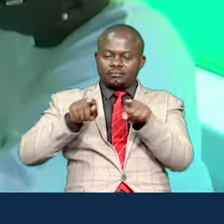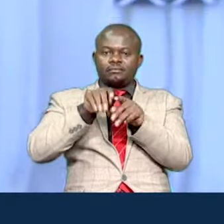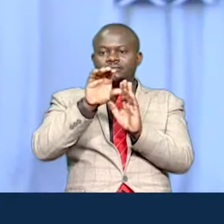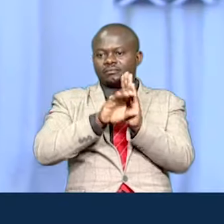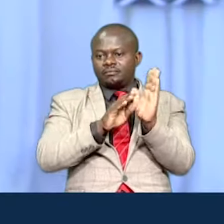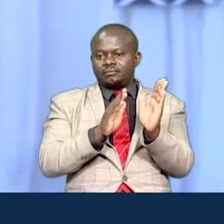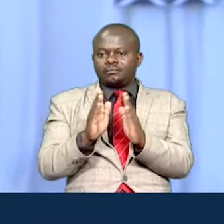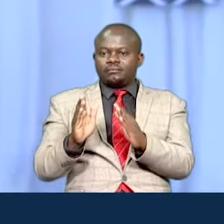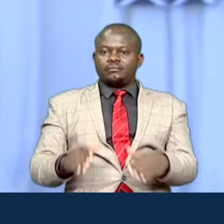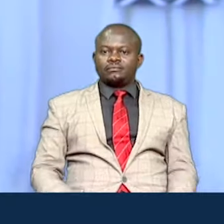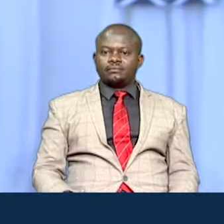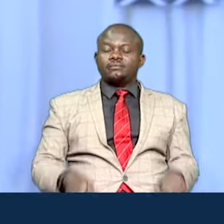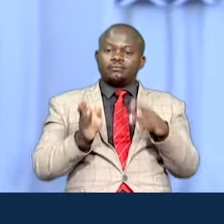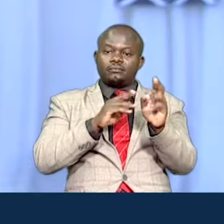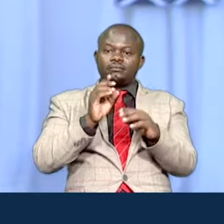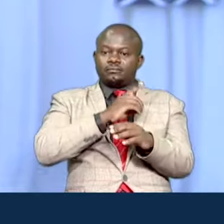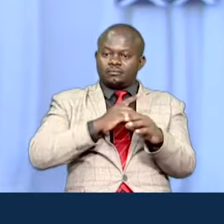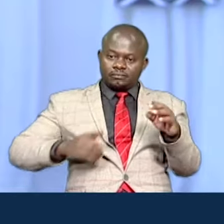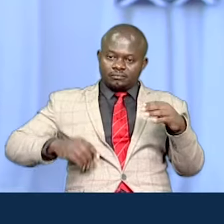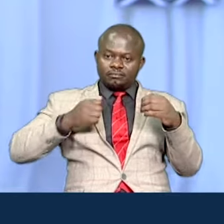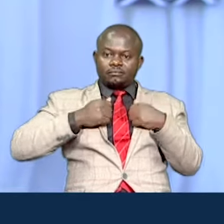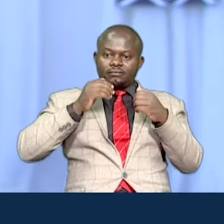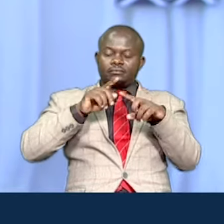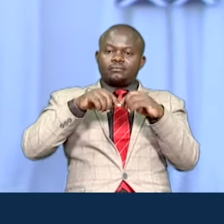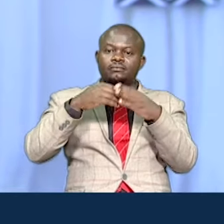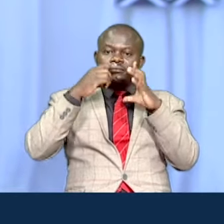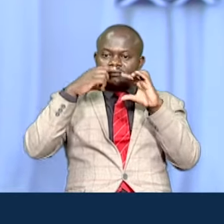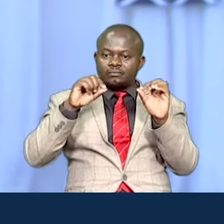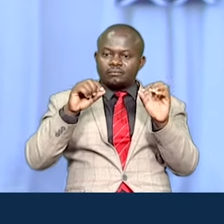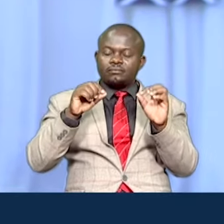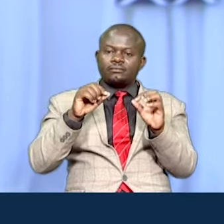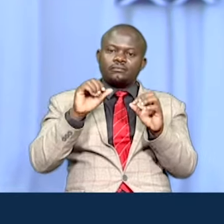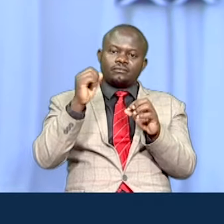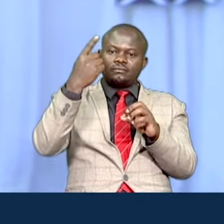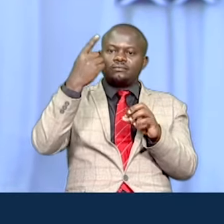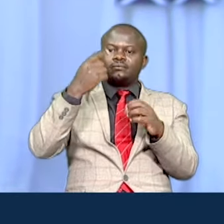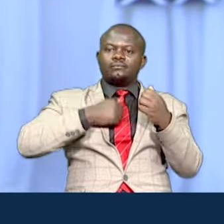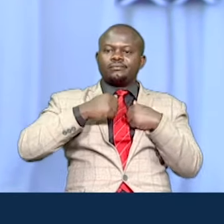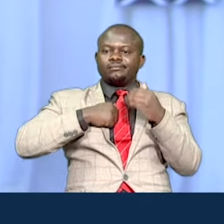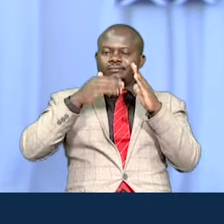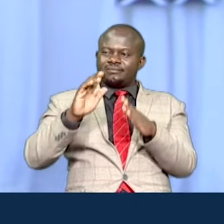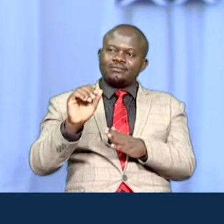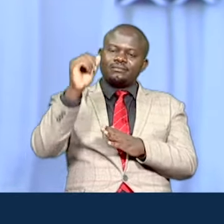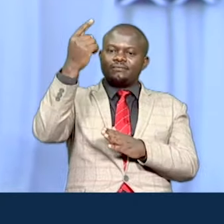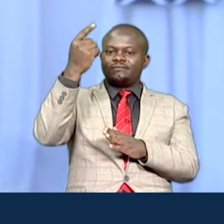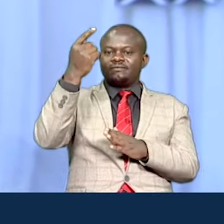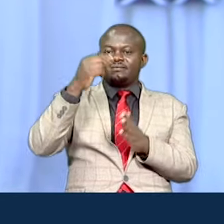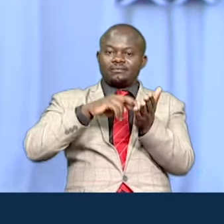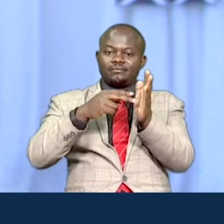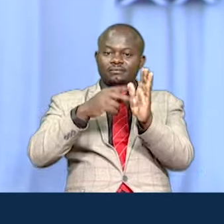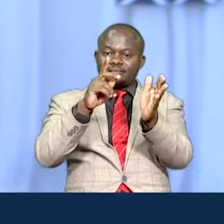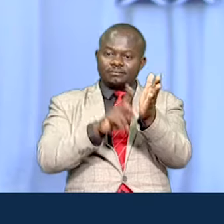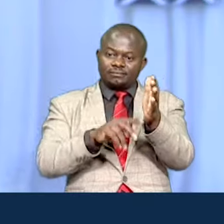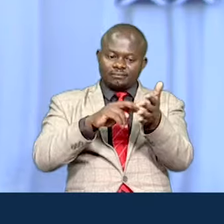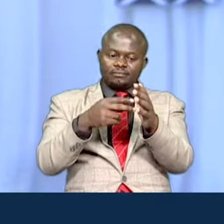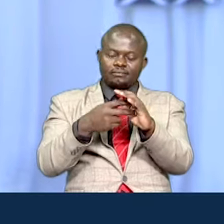ribiteganya. Ubundi demokarasi y'u Rwanda ishingira kuri rya jambo rivuga ngo umuturage ku isonga. Umuturage ku isonga bivuga iki?